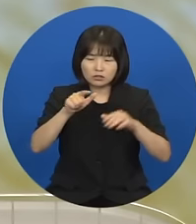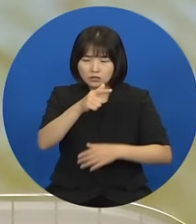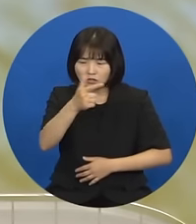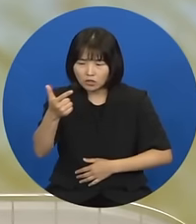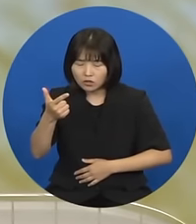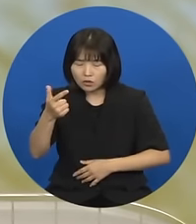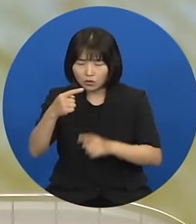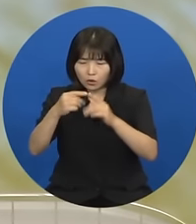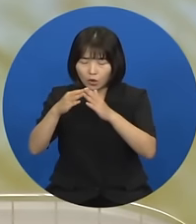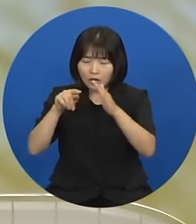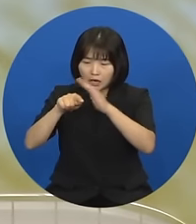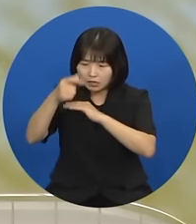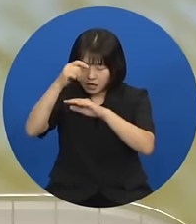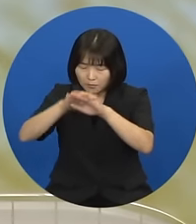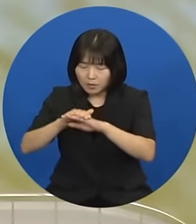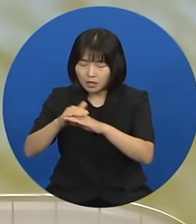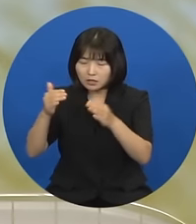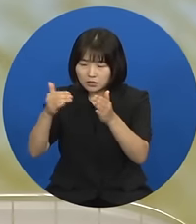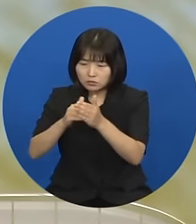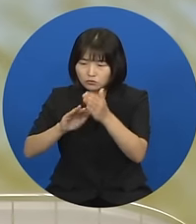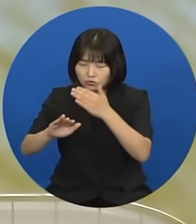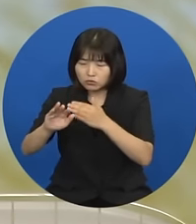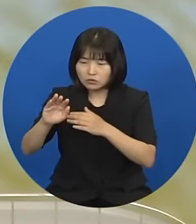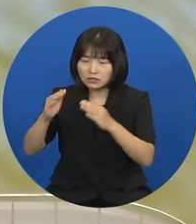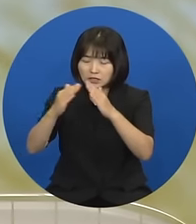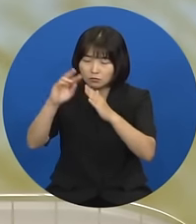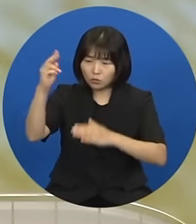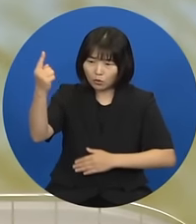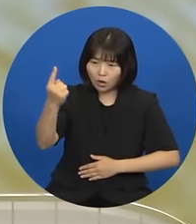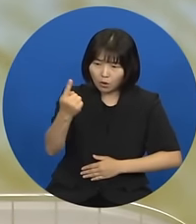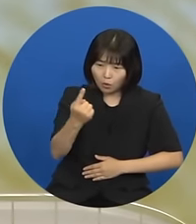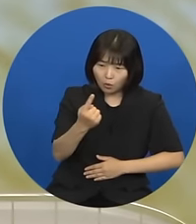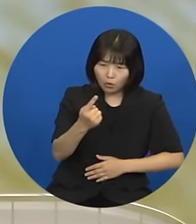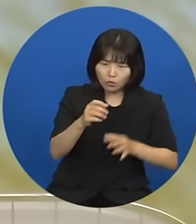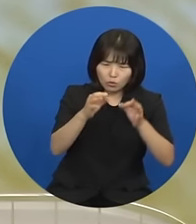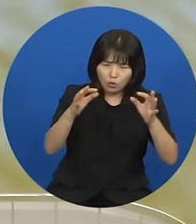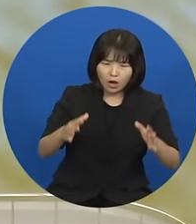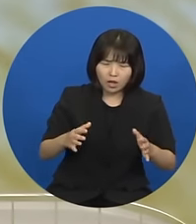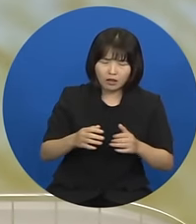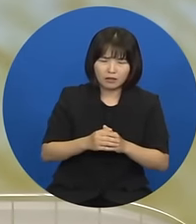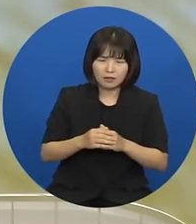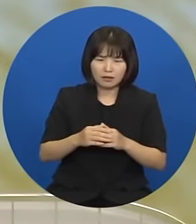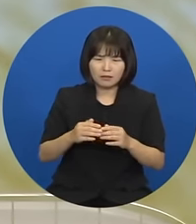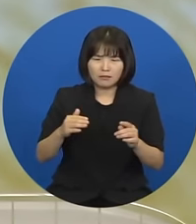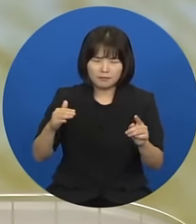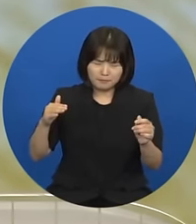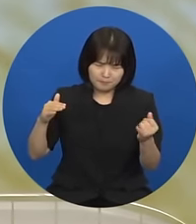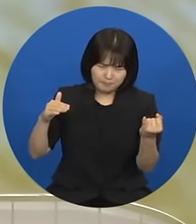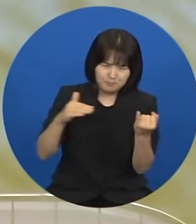가서 예배드리고 집으로 걸어오시던 길에 그 교통사고를 당하게 되었습니다.